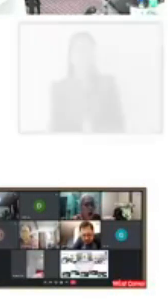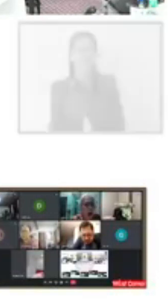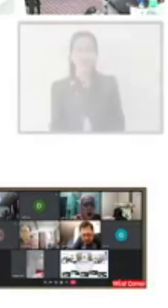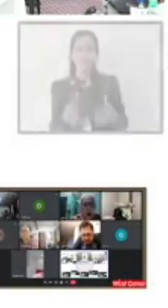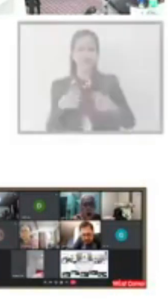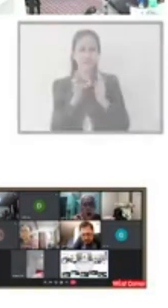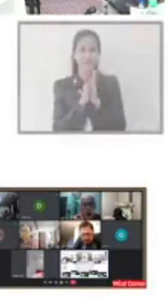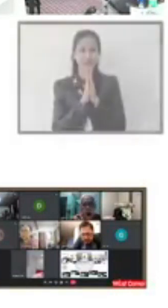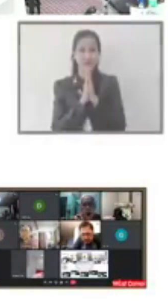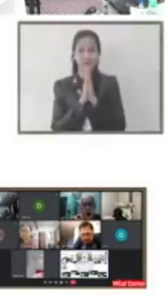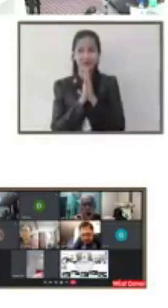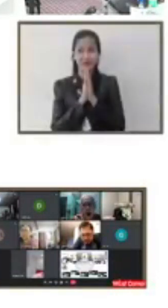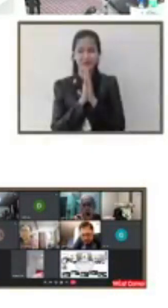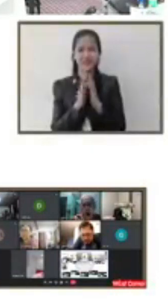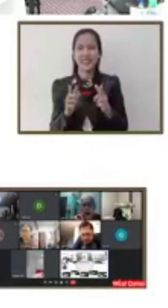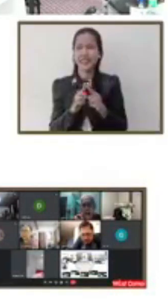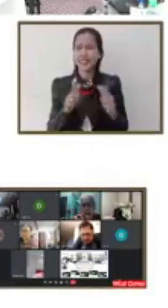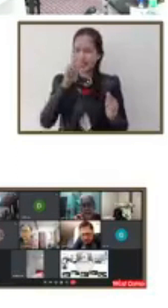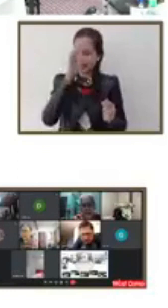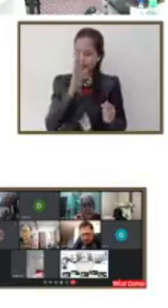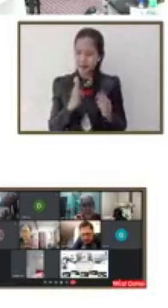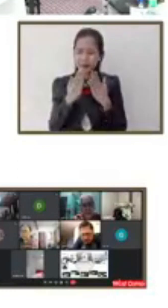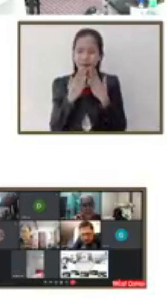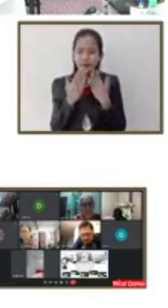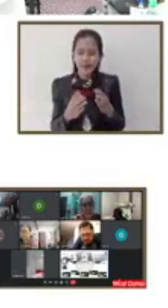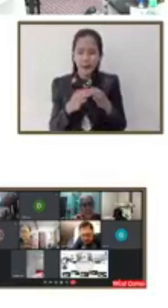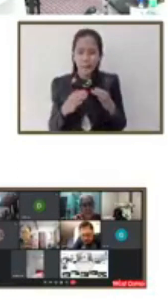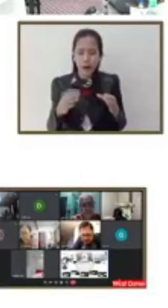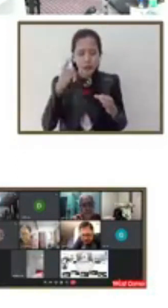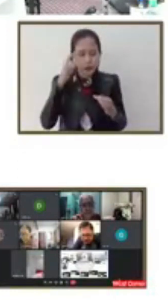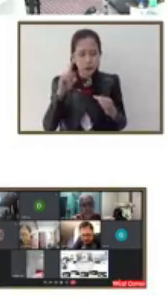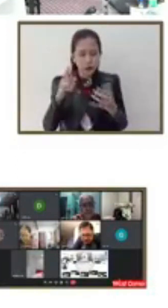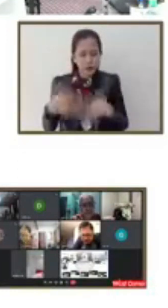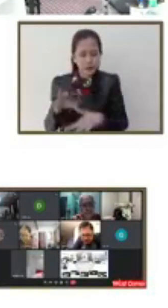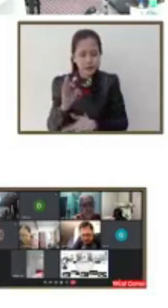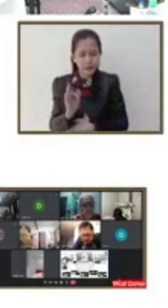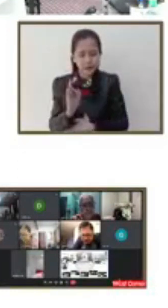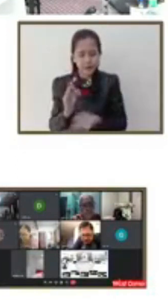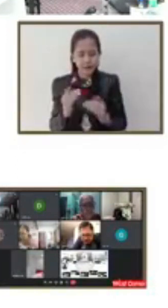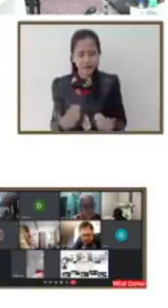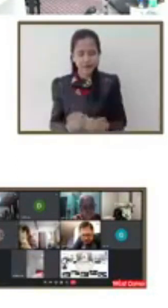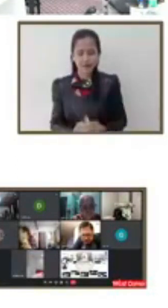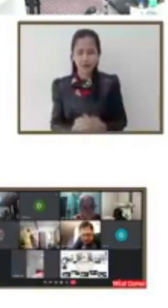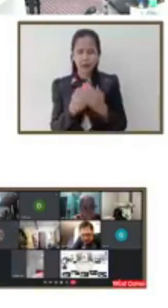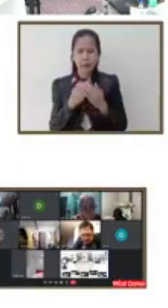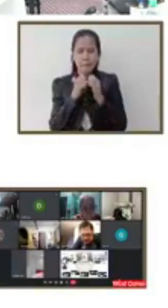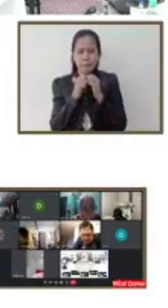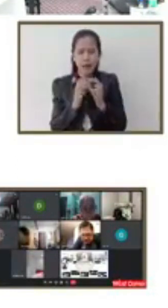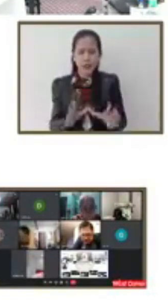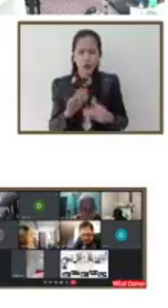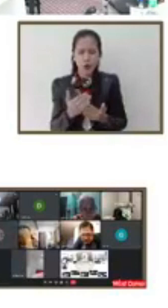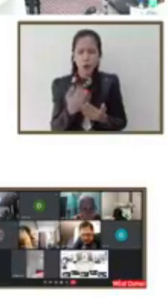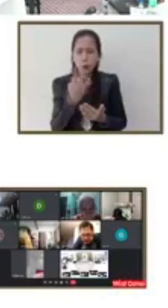Dakilang Diyos, marami pong salamat sa ginawa niyo po sa aming kalagitnaan. Pagpalain niyo po, O Diyos, ang bawat anak niyo na tiklop tuhod na lumapit po sa inyong